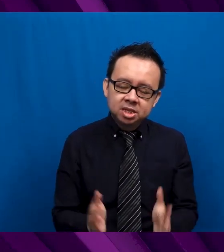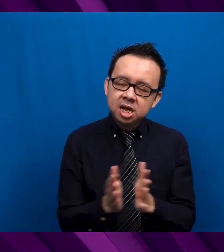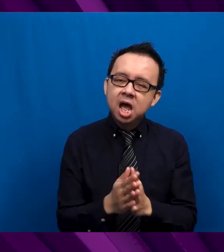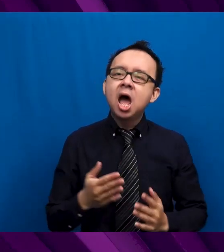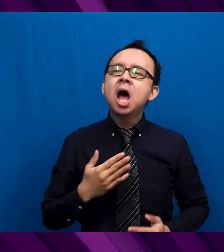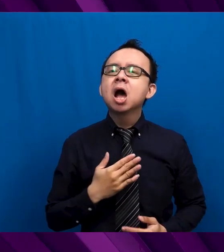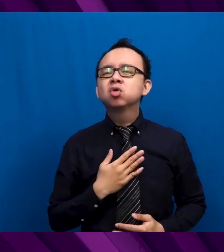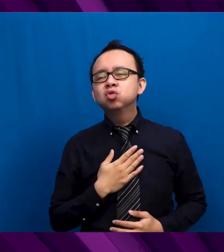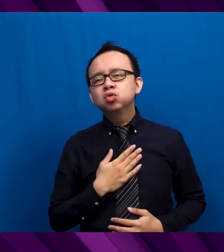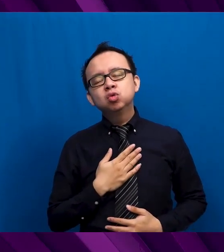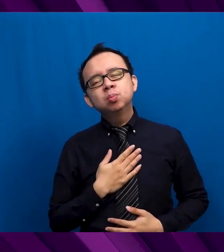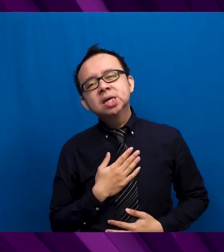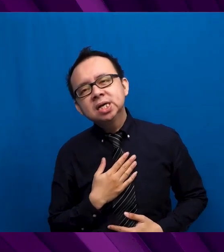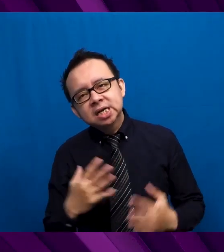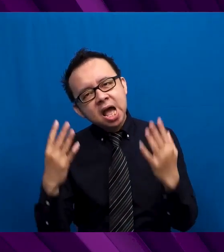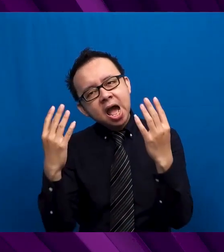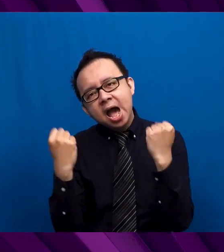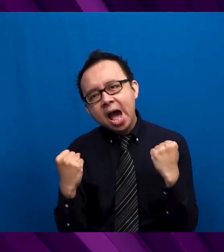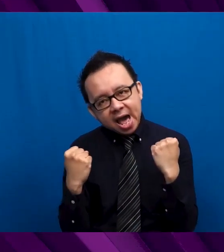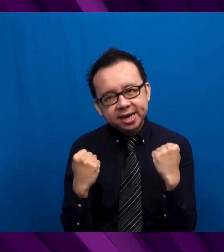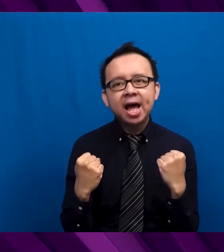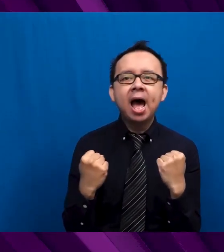dan aku